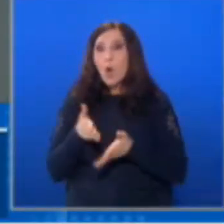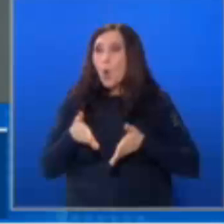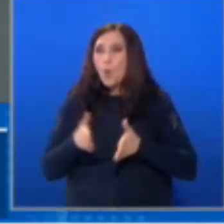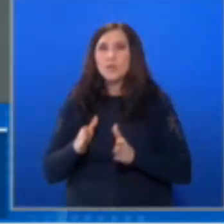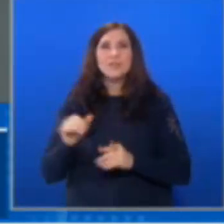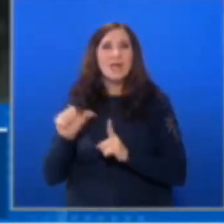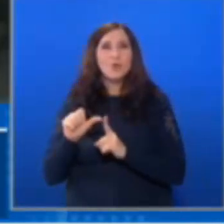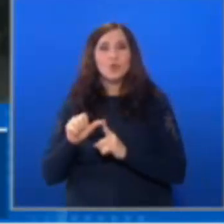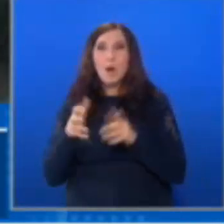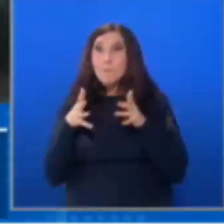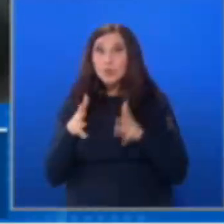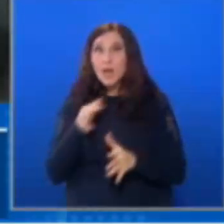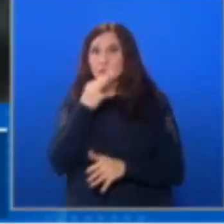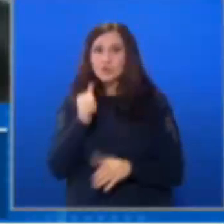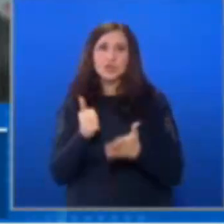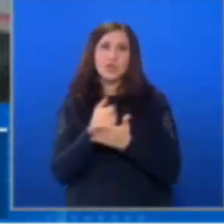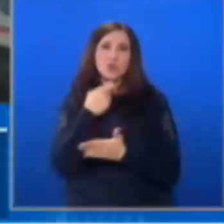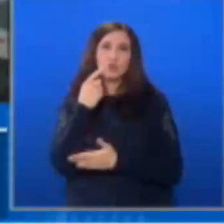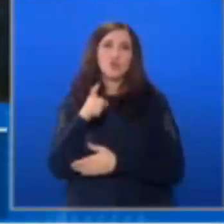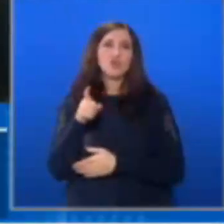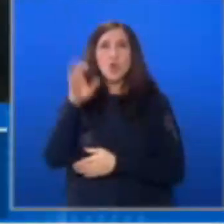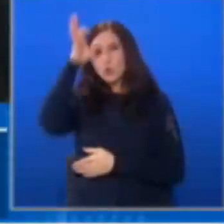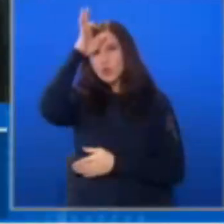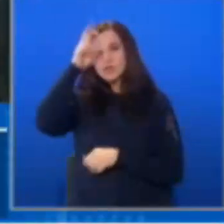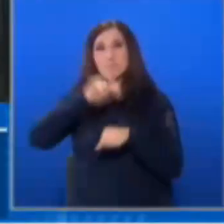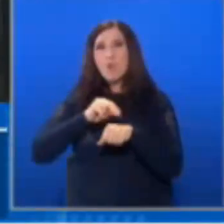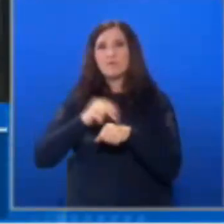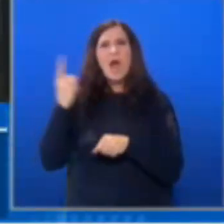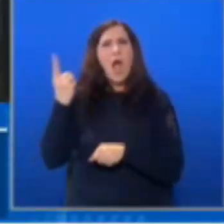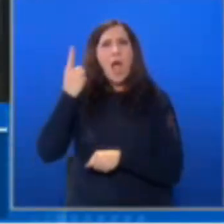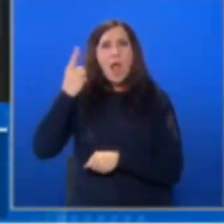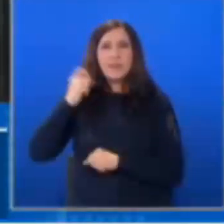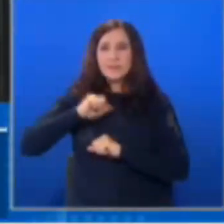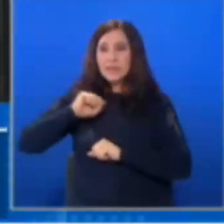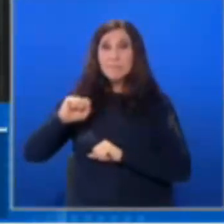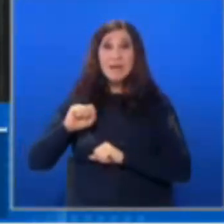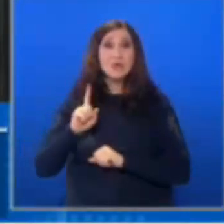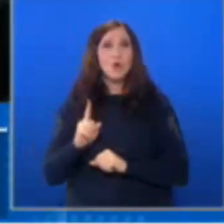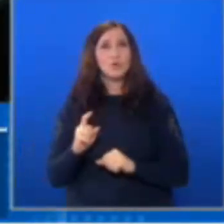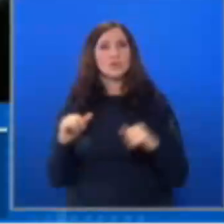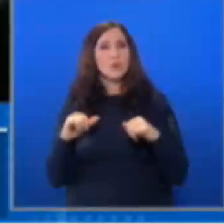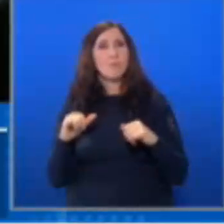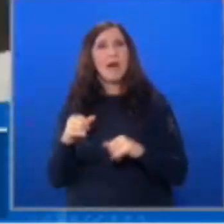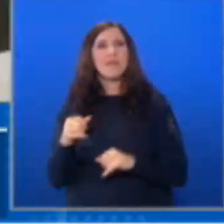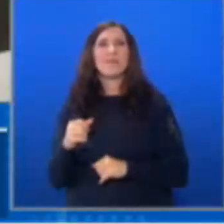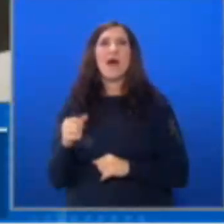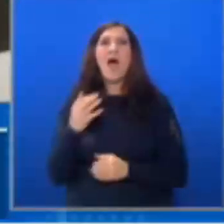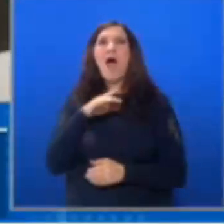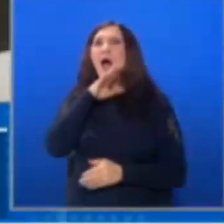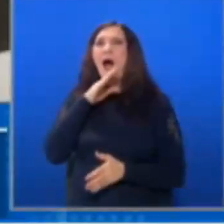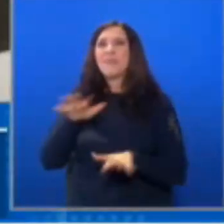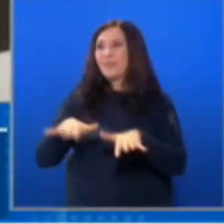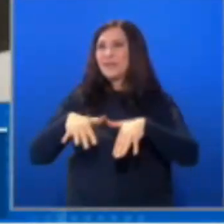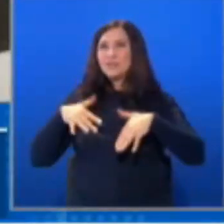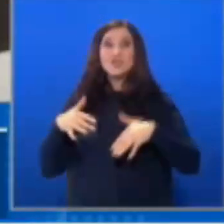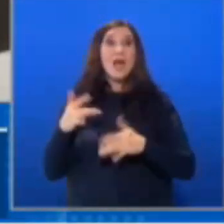Брутален е случаят и на 16-годишен ученик на Пловдивска елитна гимназия, който е с компания на Античния театър, за да демонстрира колко далеч